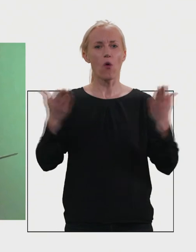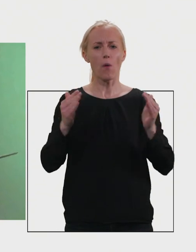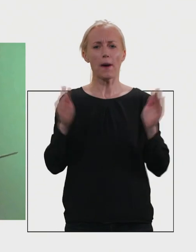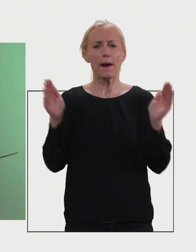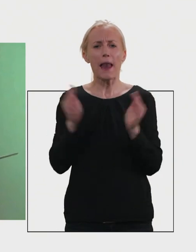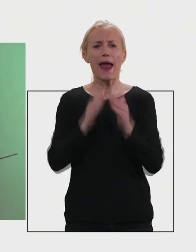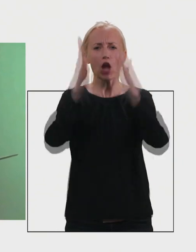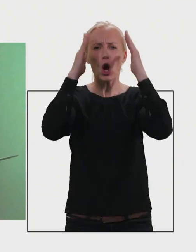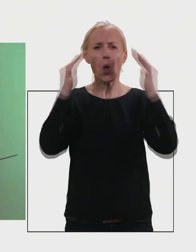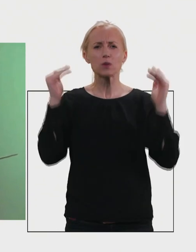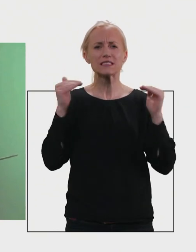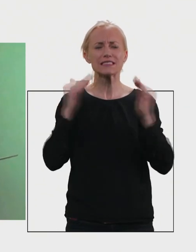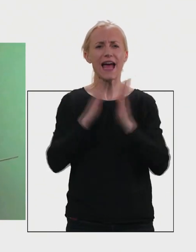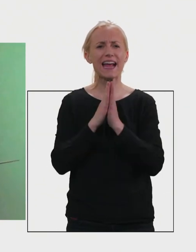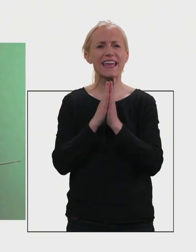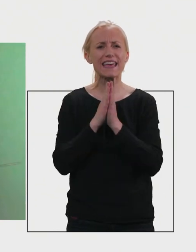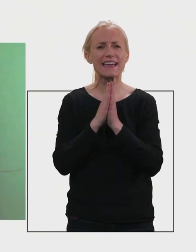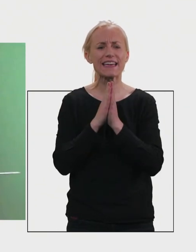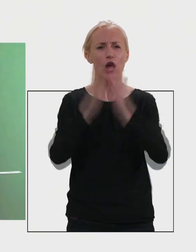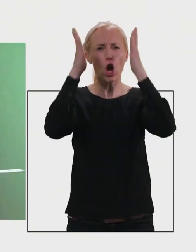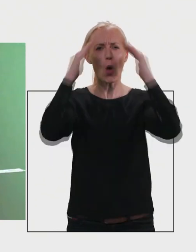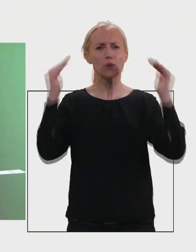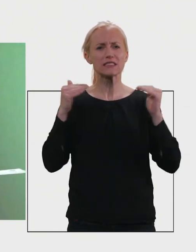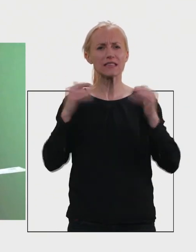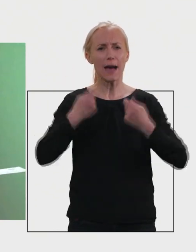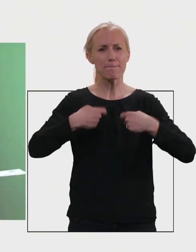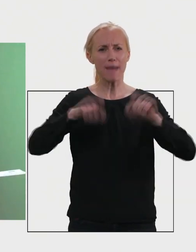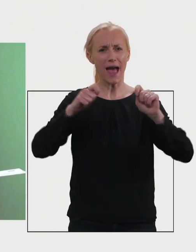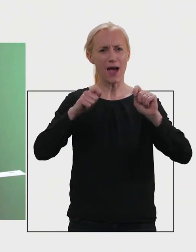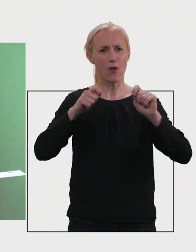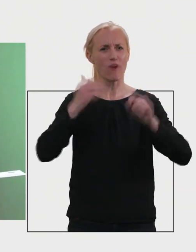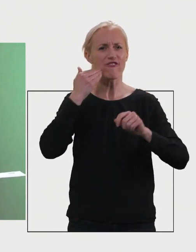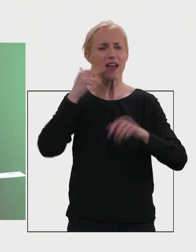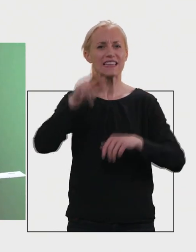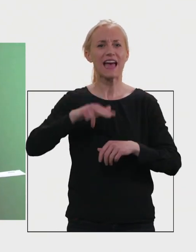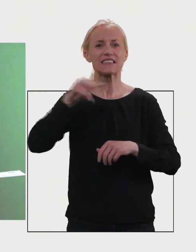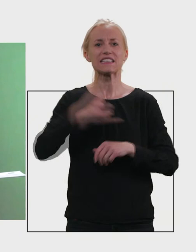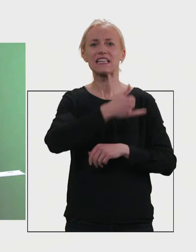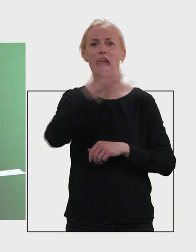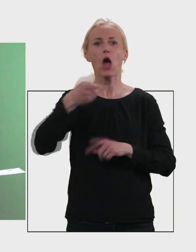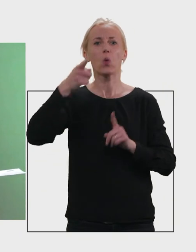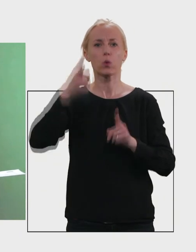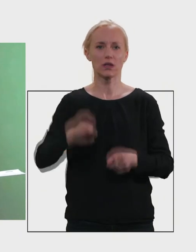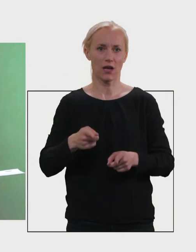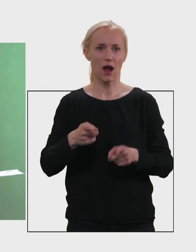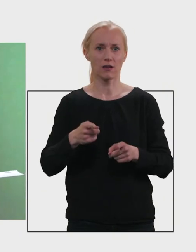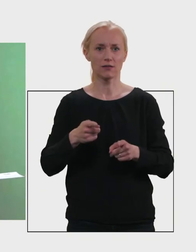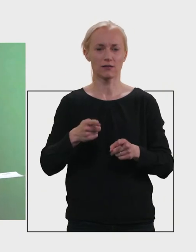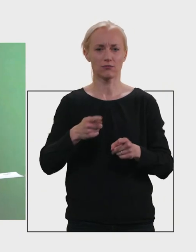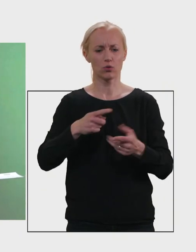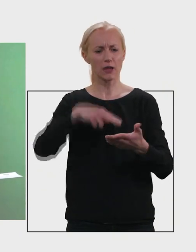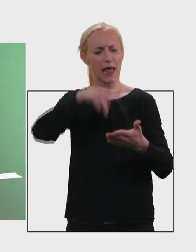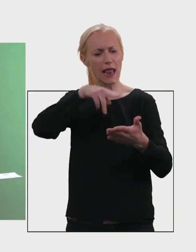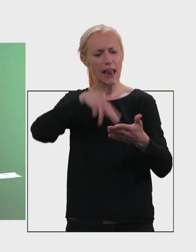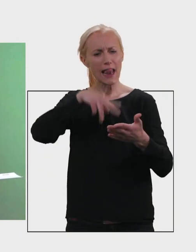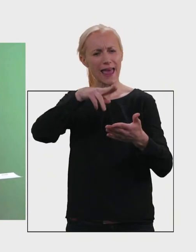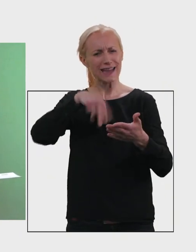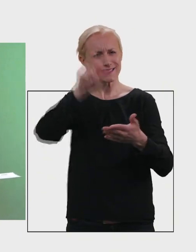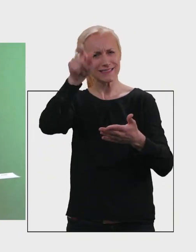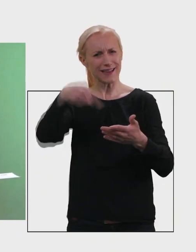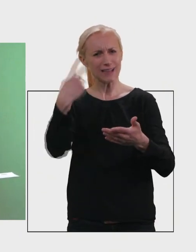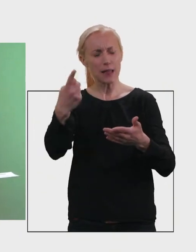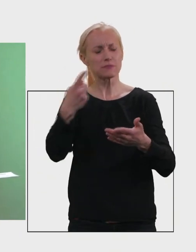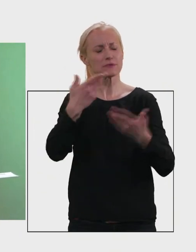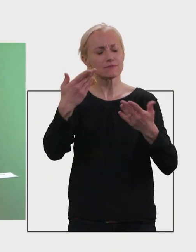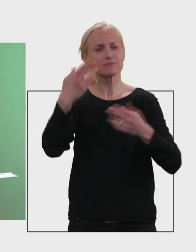Klosterkirche und dem Klosterbau im 13. Jahrhundert. Und die Leserinnen lernen dann auch das